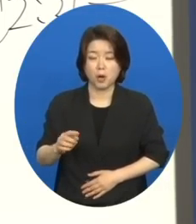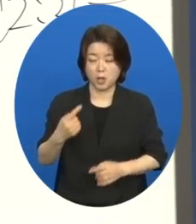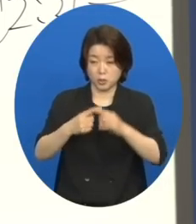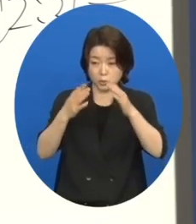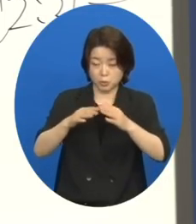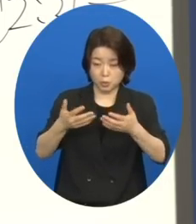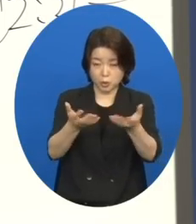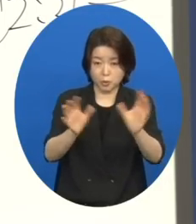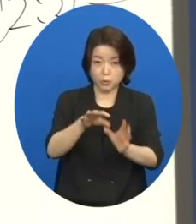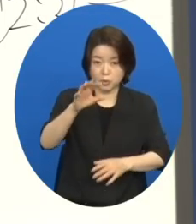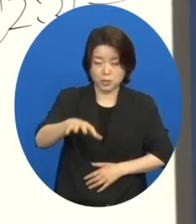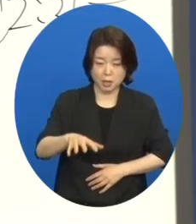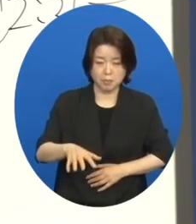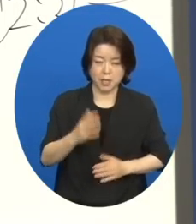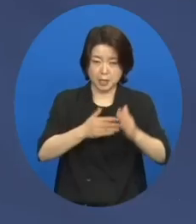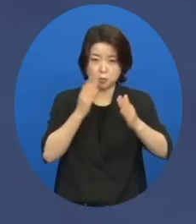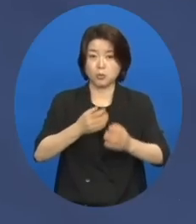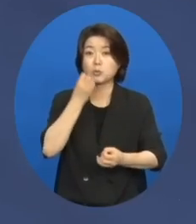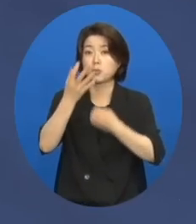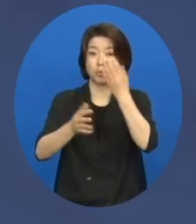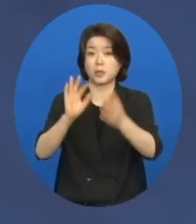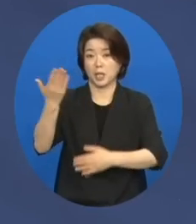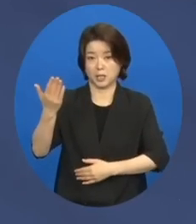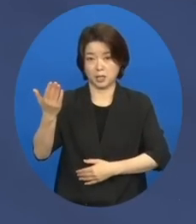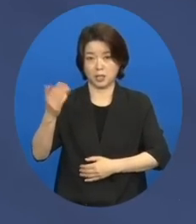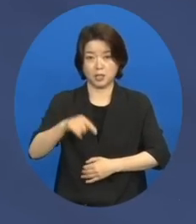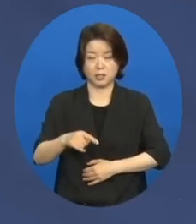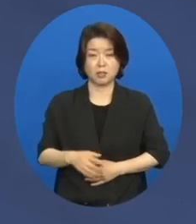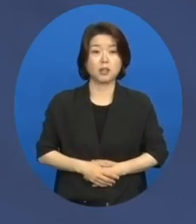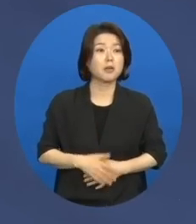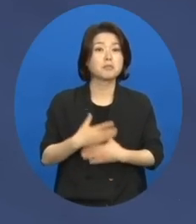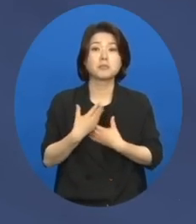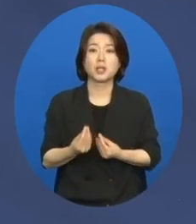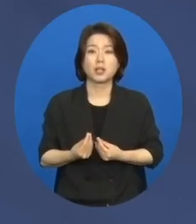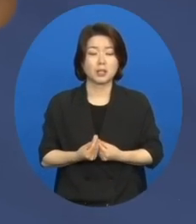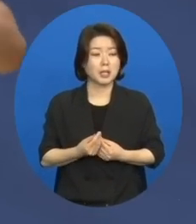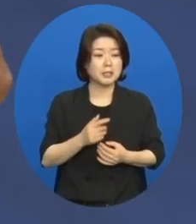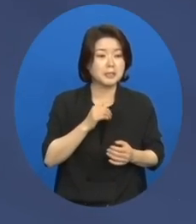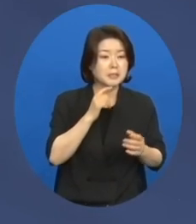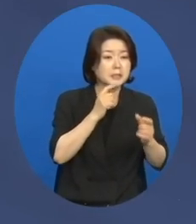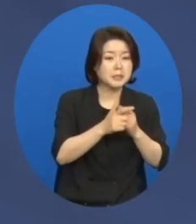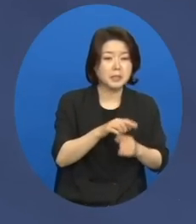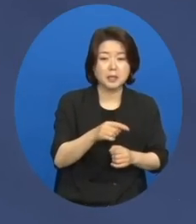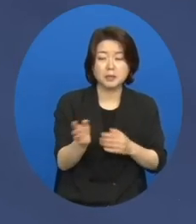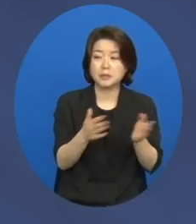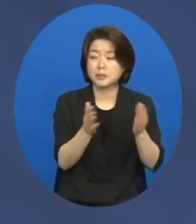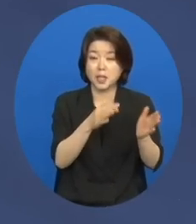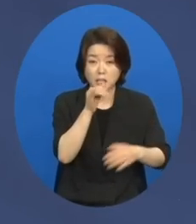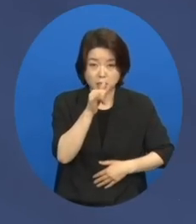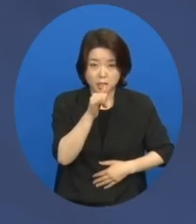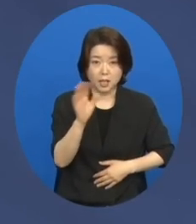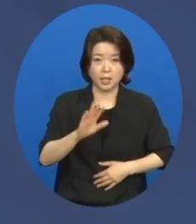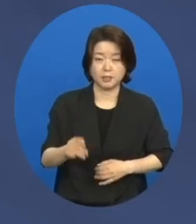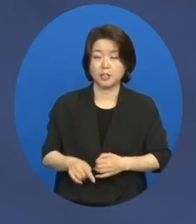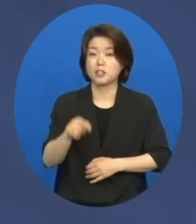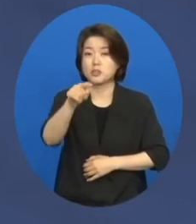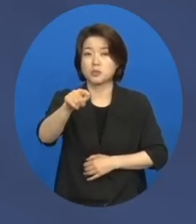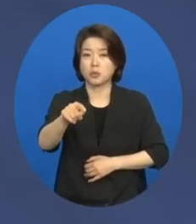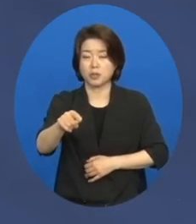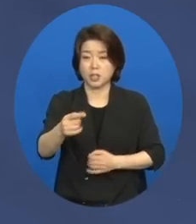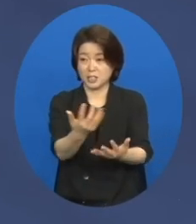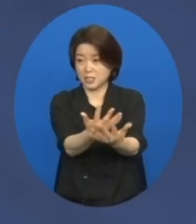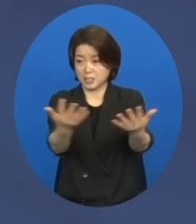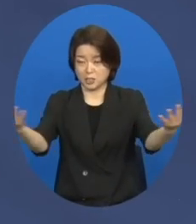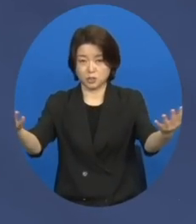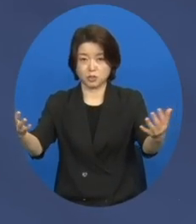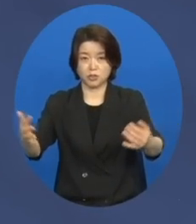앞에 공적으로 고백하는 겁니다. 이게 이렇게 편안할 때는 그냥 속이기도 하고 그냥 대강 넘어가기도 하지만 저 수천만 명을